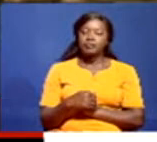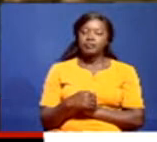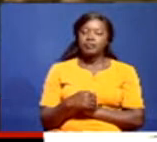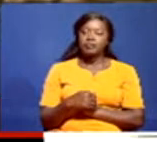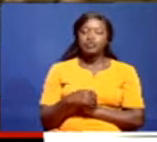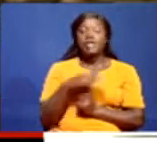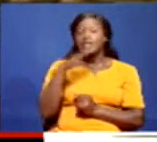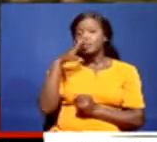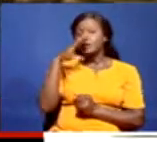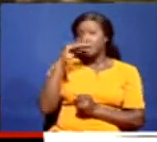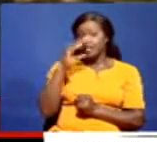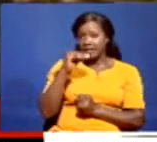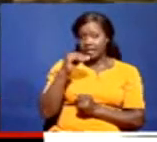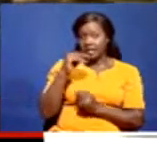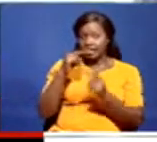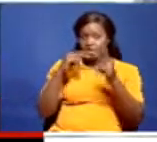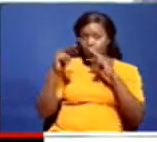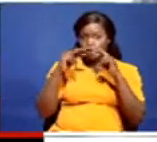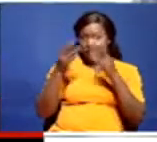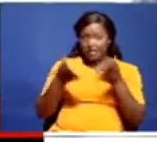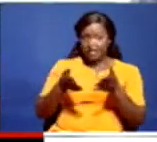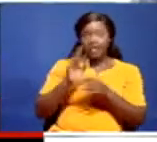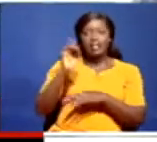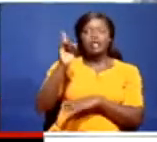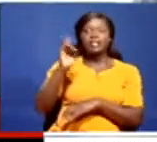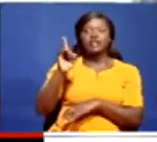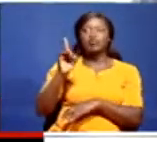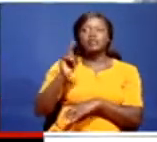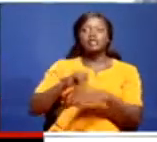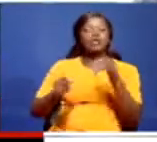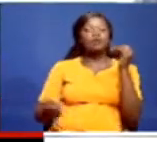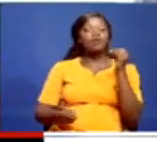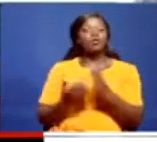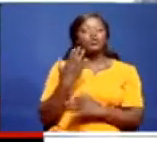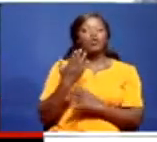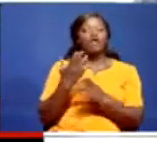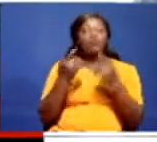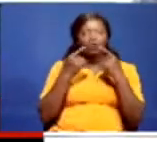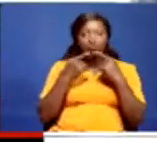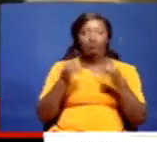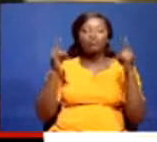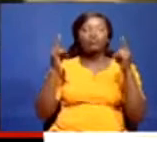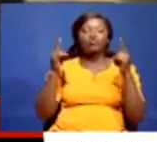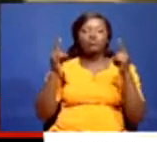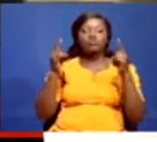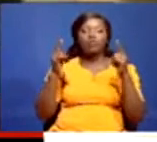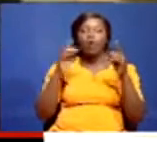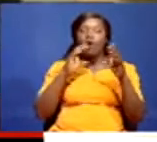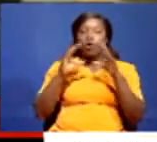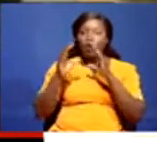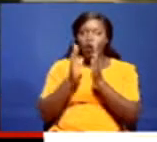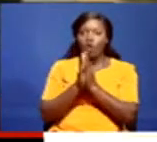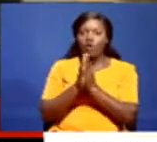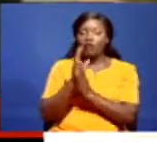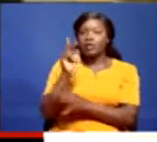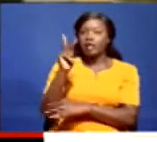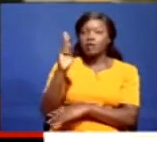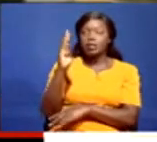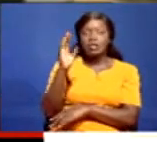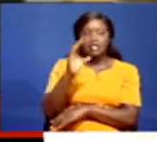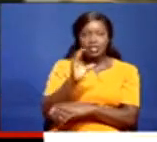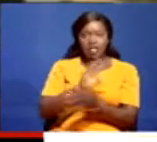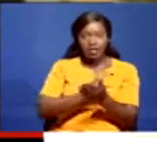Akizungumza katika hoteli moja hapa Nairobi wakati wa uzinduzi wa matangazo ya moja kwa moja ya michezo katika runinga ya KBC Channel